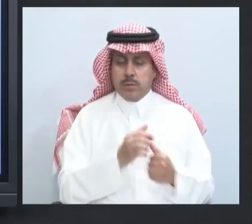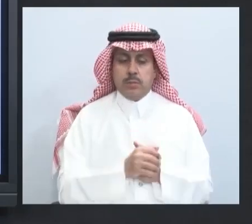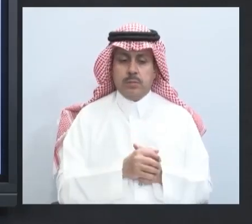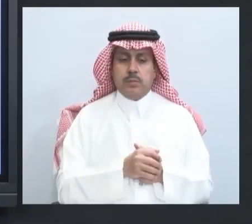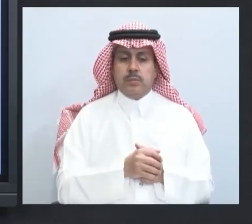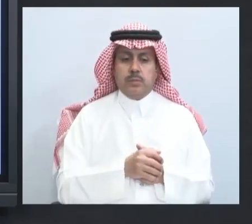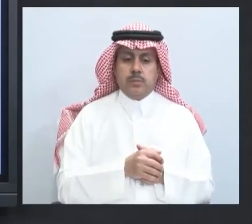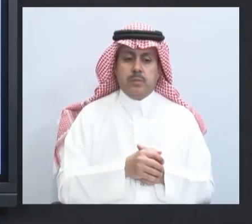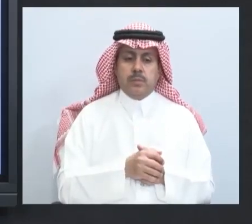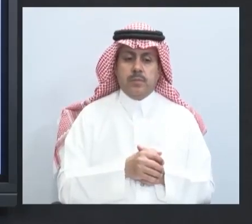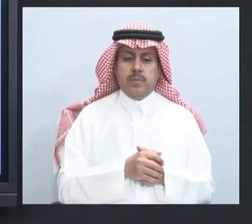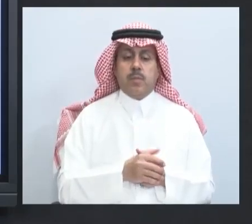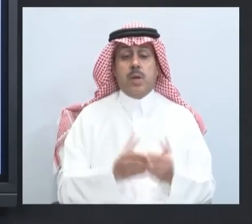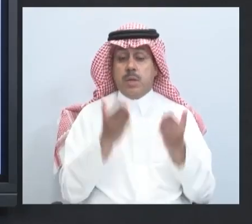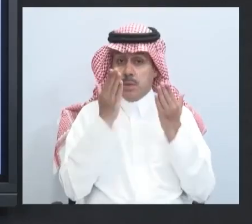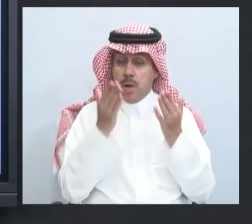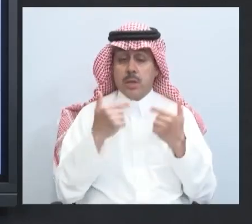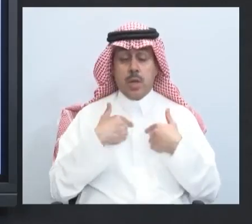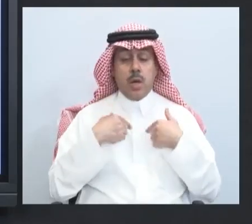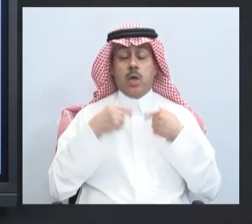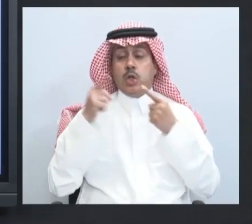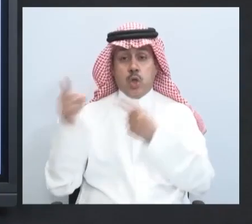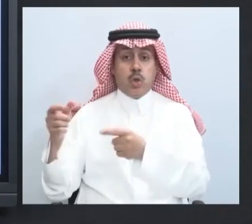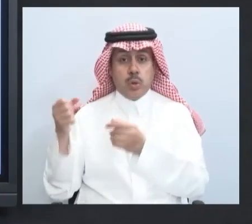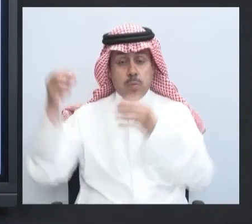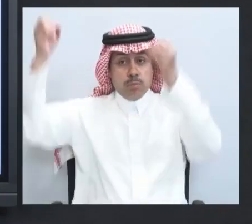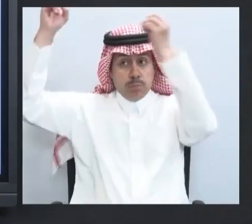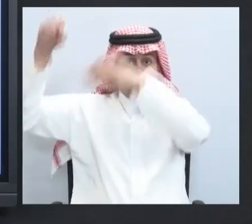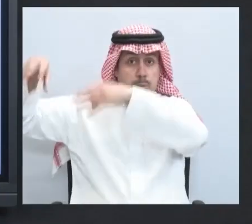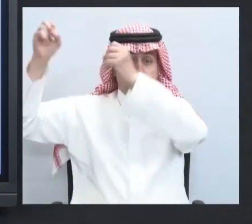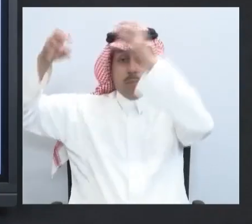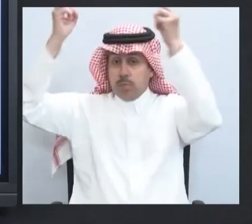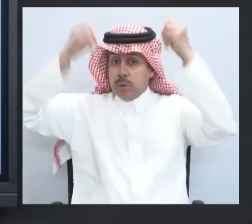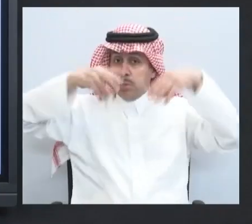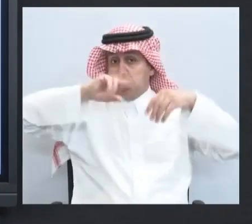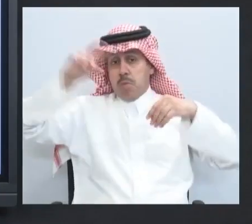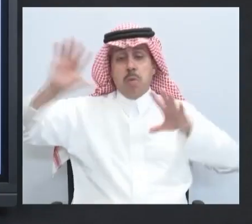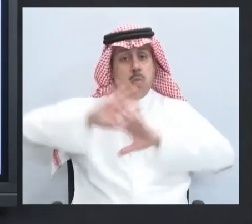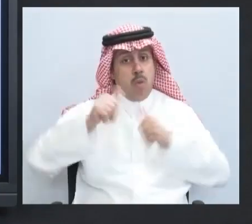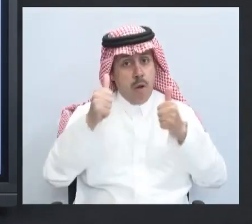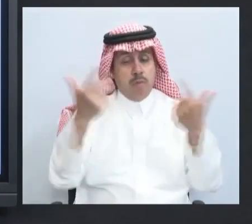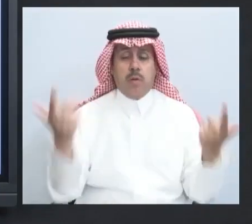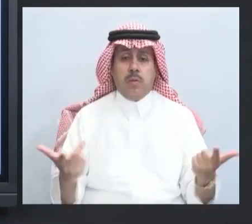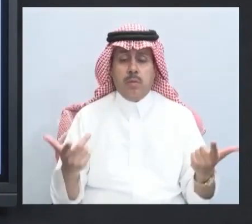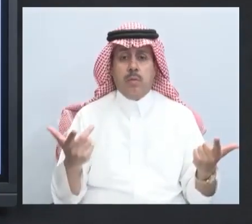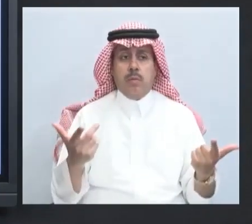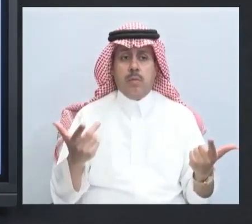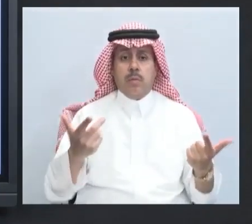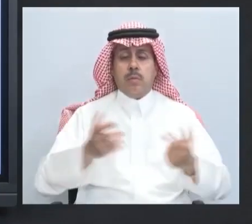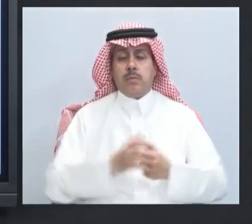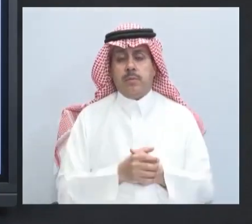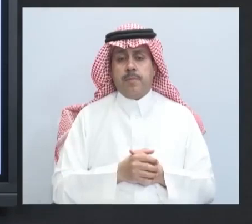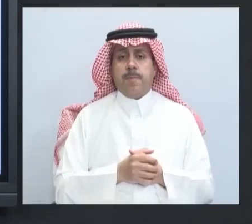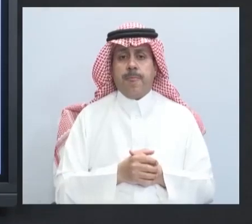الحسد بل اسال الله جل وعلا له التوفيق وان يبارك الله جل وعلا له فيما اعطاه وان يعطيك كذلك